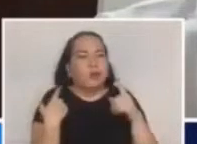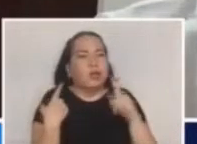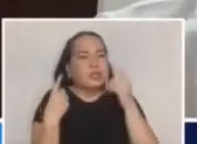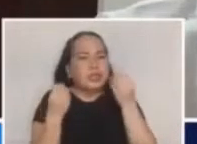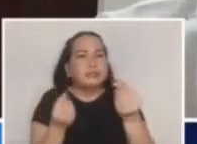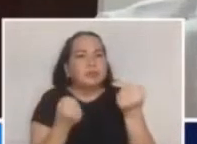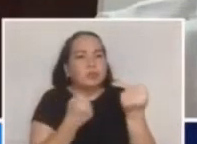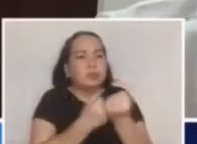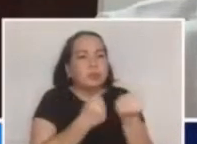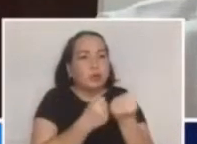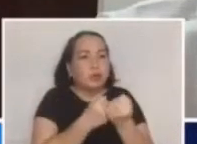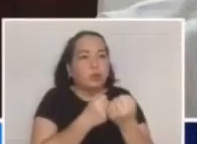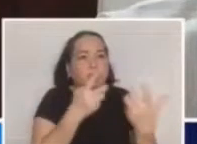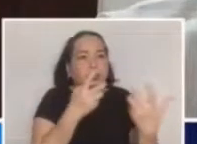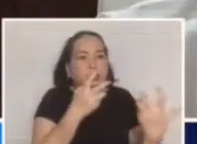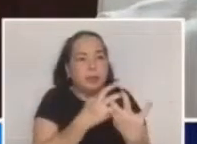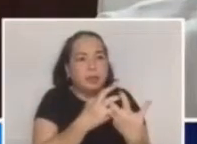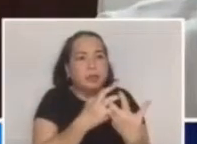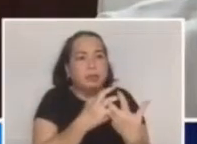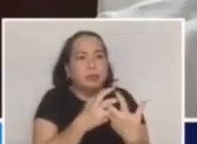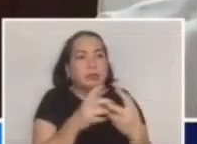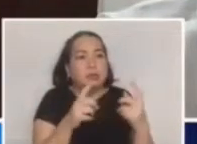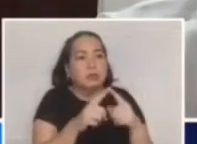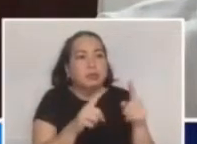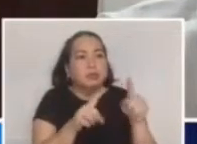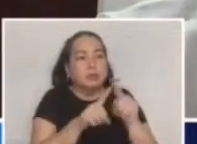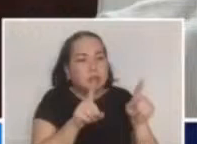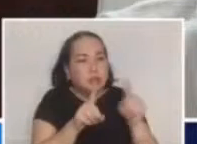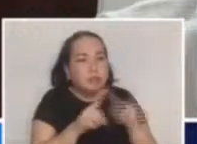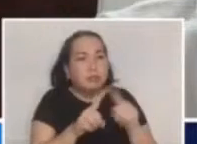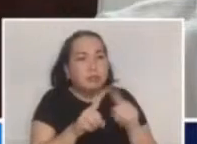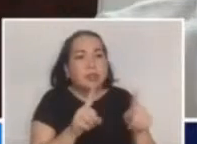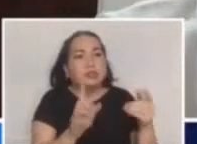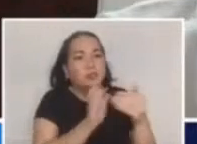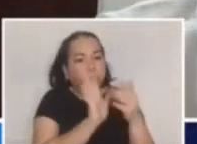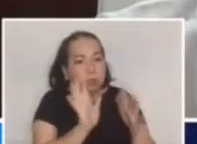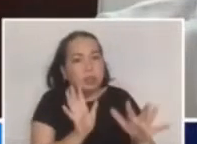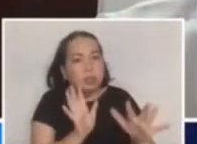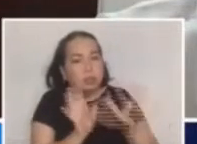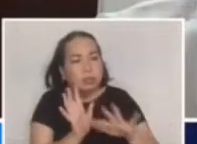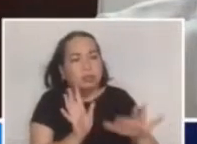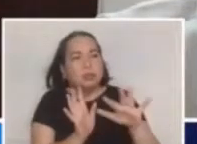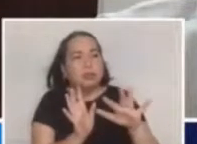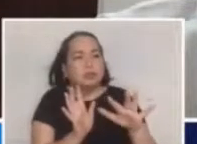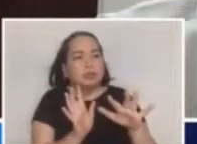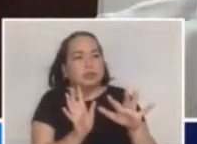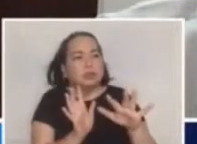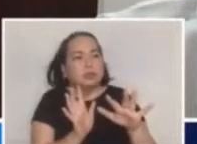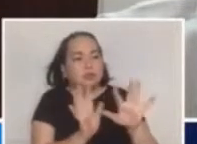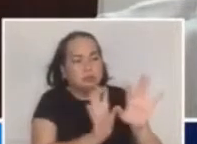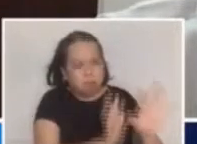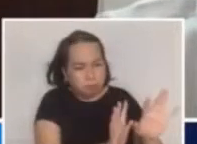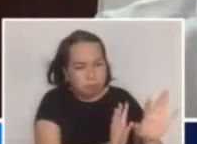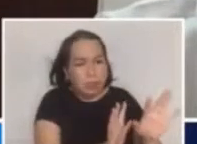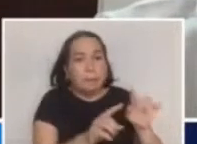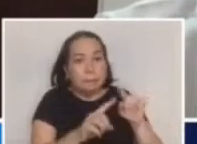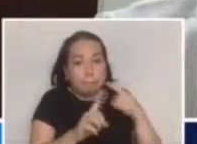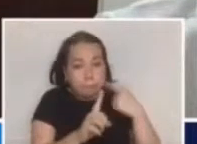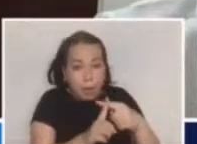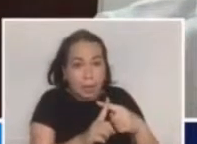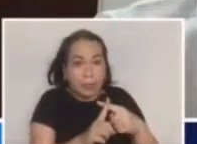and iba't ibang materyales, both online, printed at saka